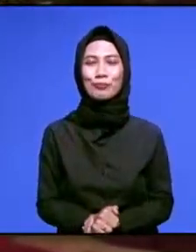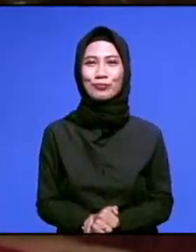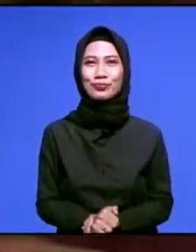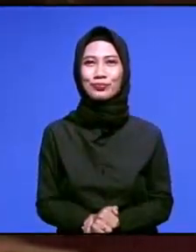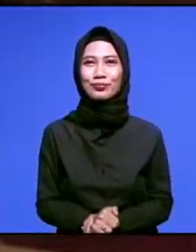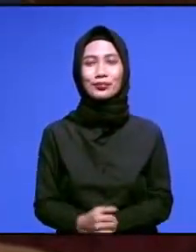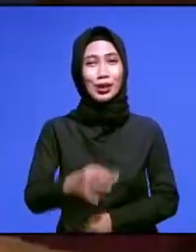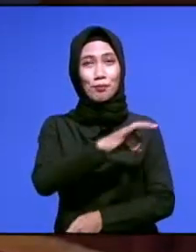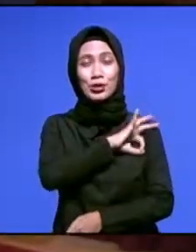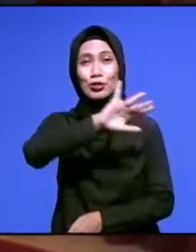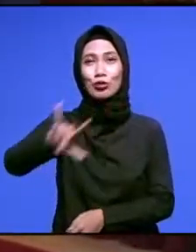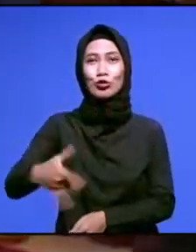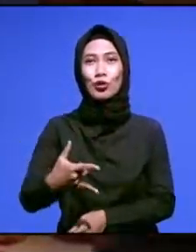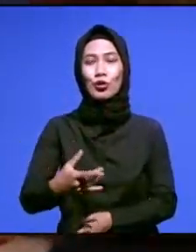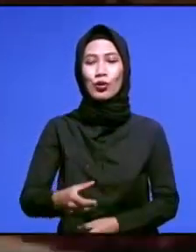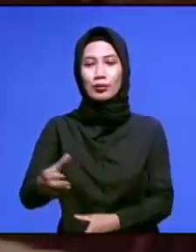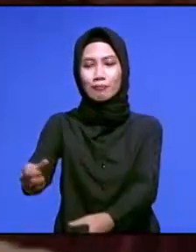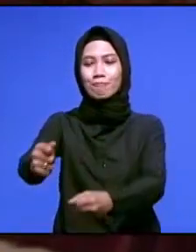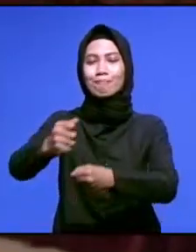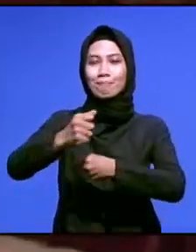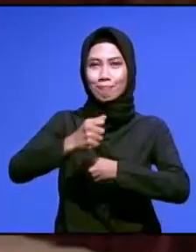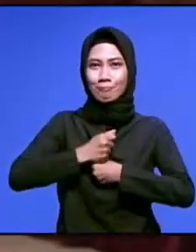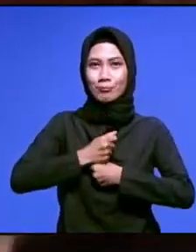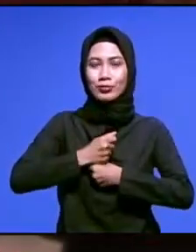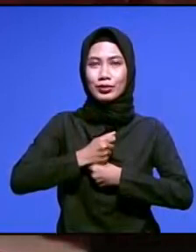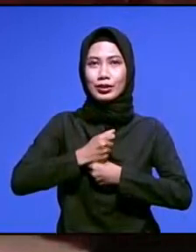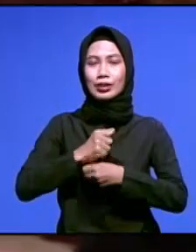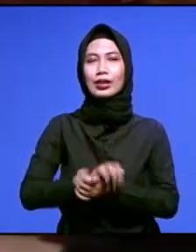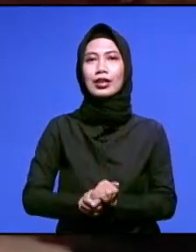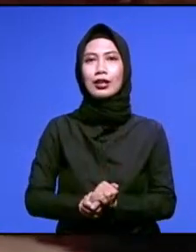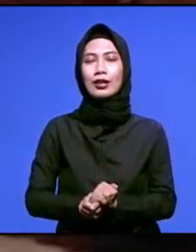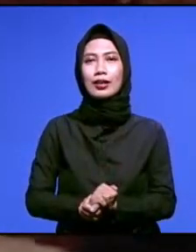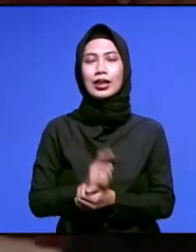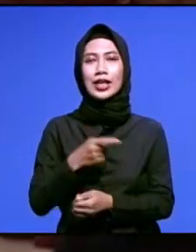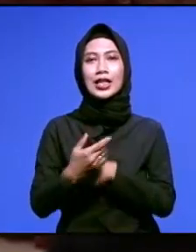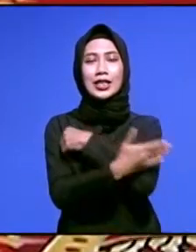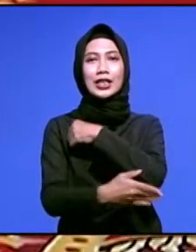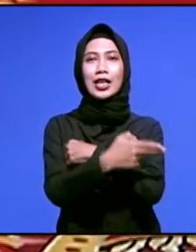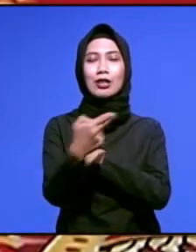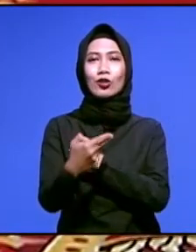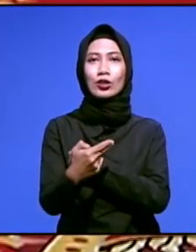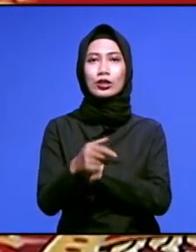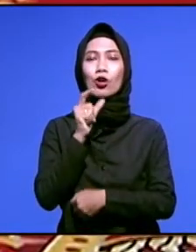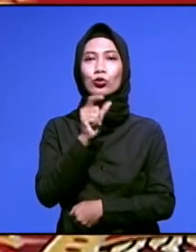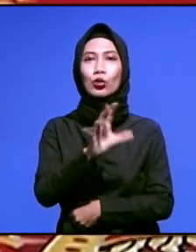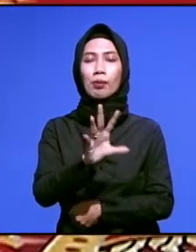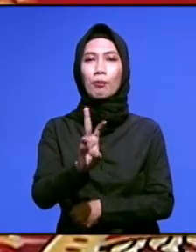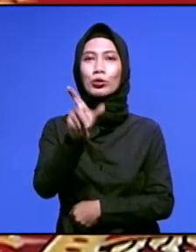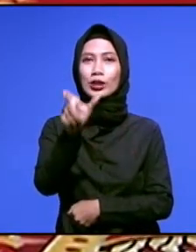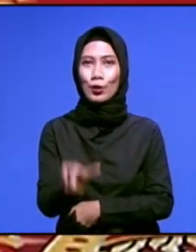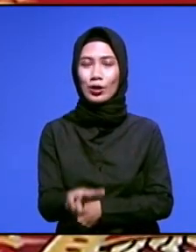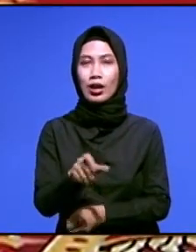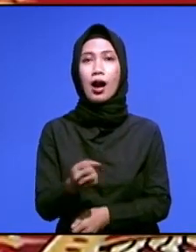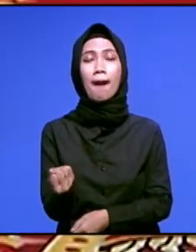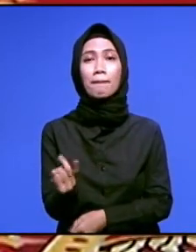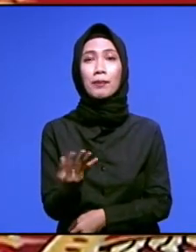Presiden Joko Widodo menganugerahkan bintang tanda jasa dan tanda kehormatan Republik Indonesia kepada 53 orang. Beberapa tokoh yang